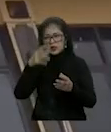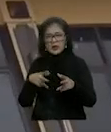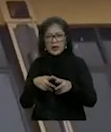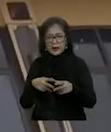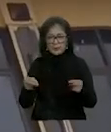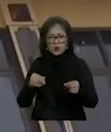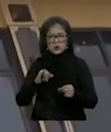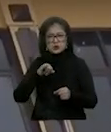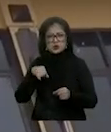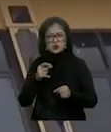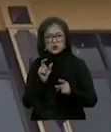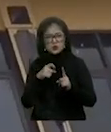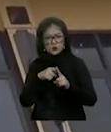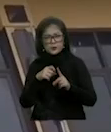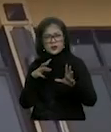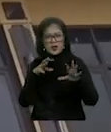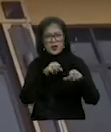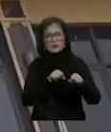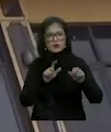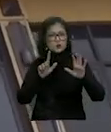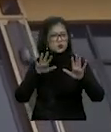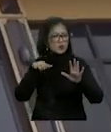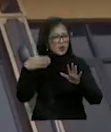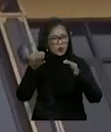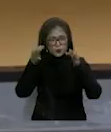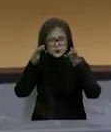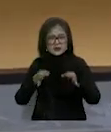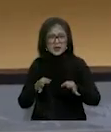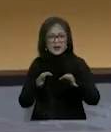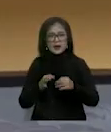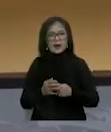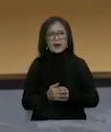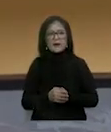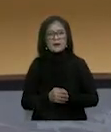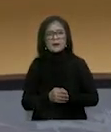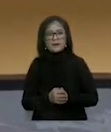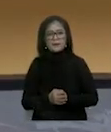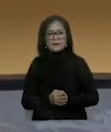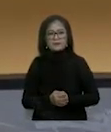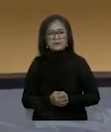penjara. Dari Jakarta, tim kontributor iNews melaporkan.